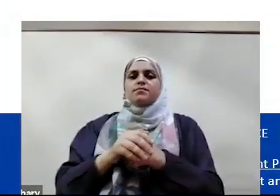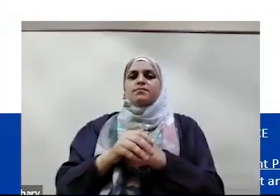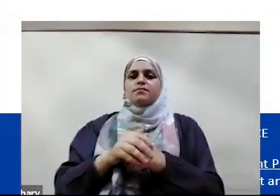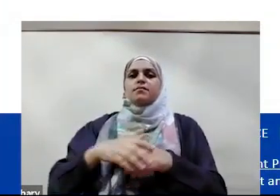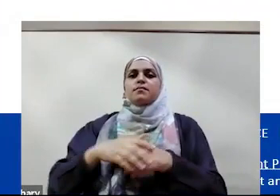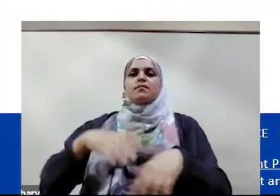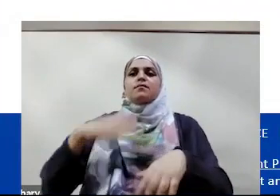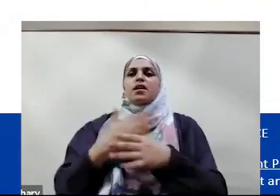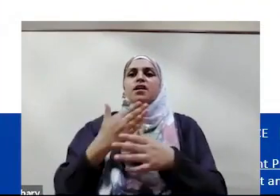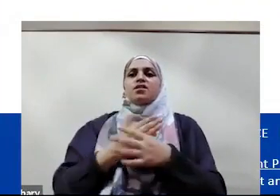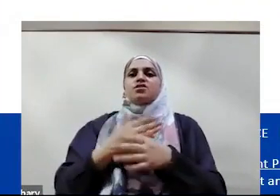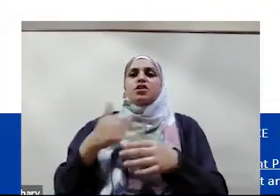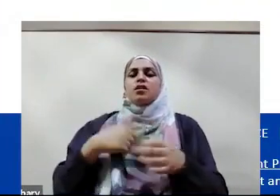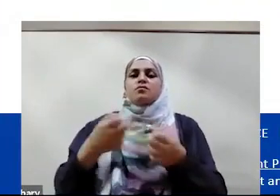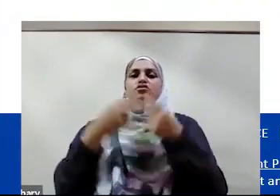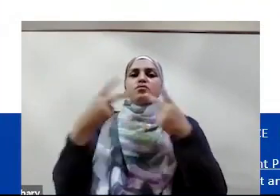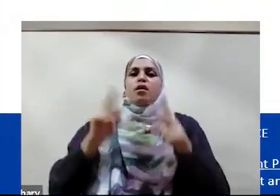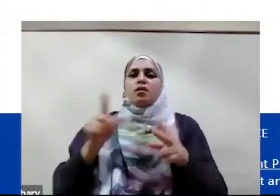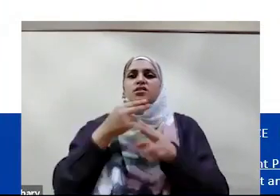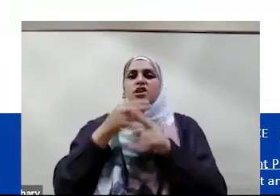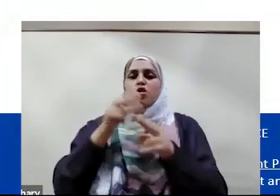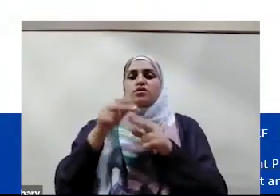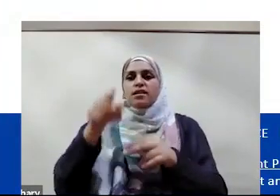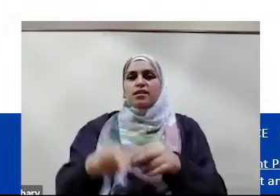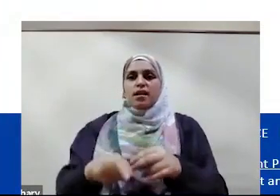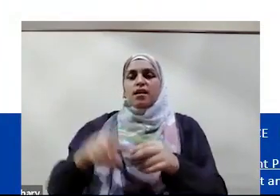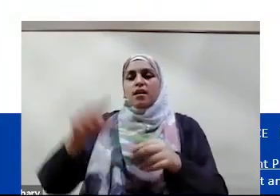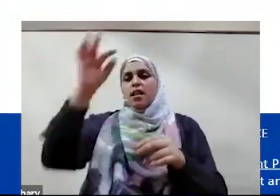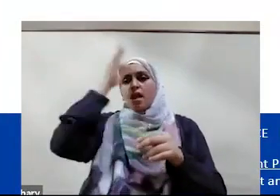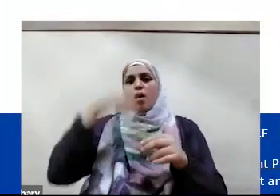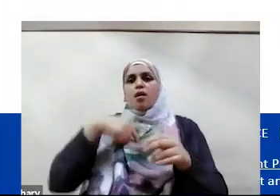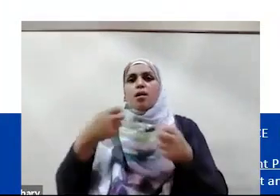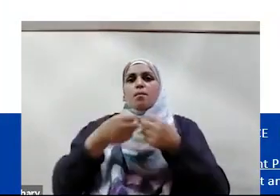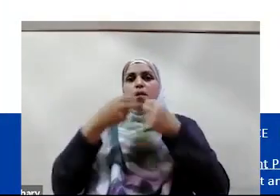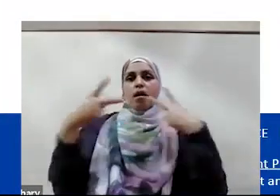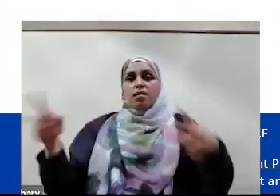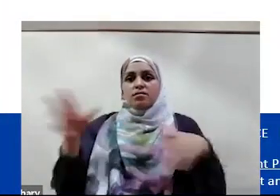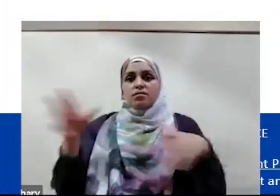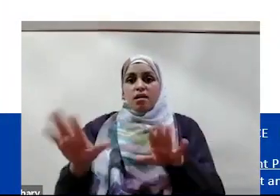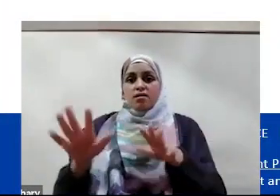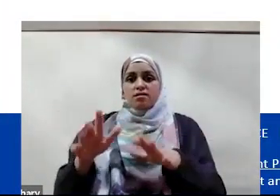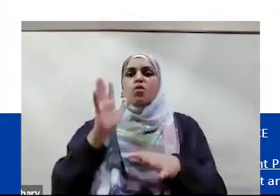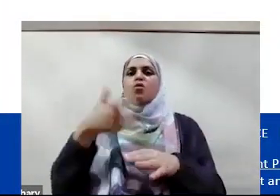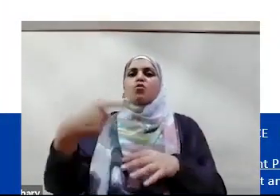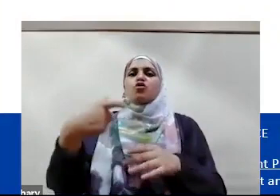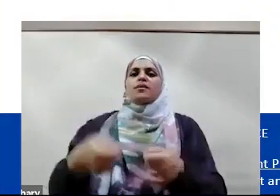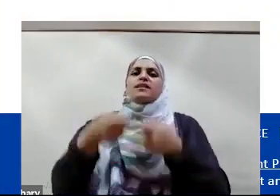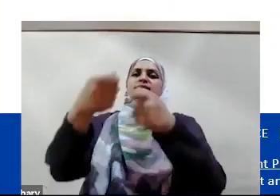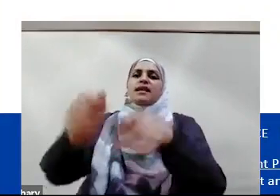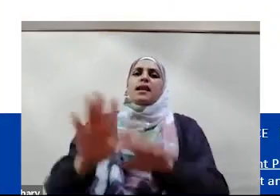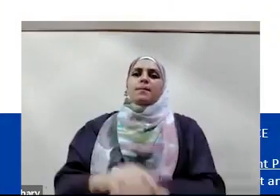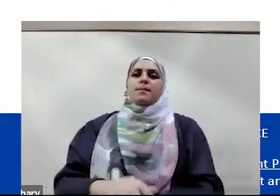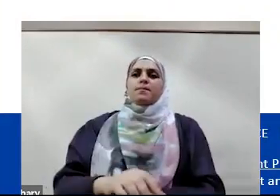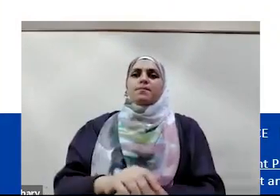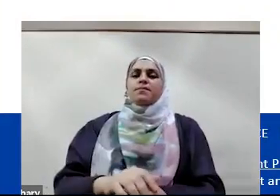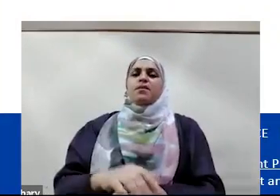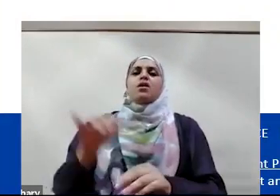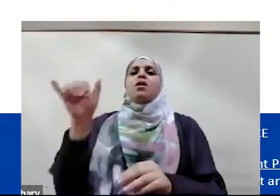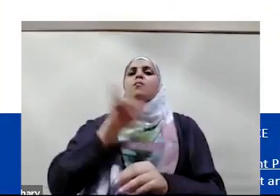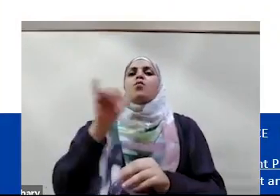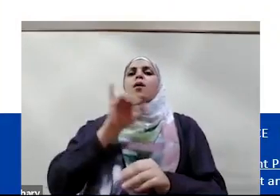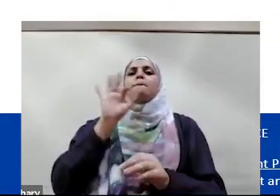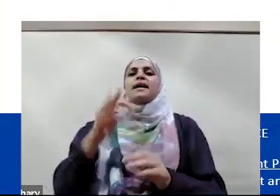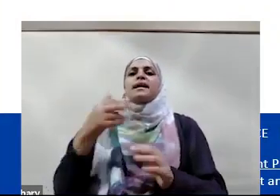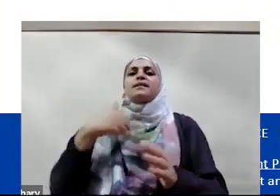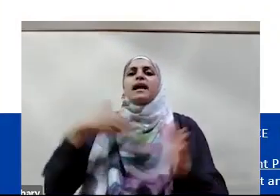انا مش مخلصة الاجزاء دي، لو انا كنت مخلصاها كنت هقدر ان انا اسلمه. مهمة قوي اخر حاجة